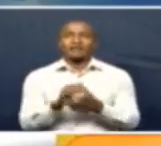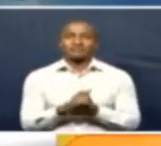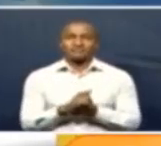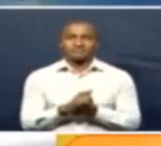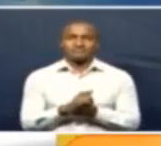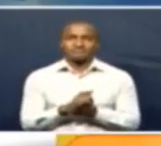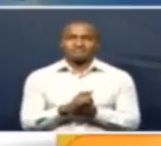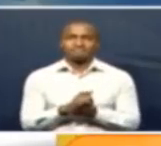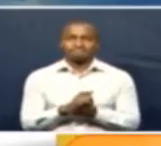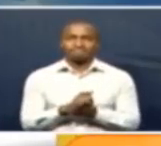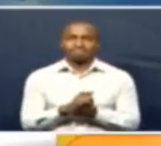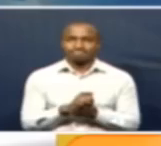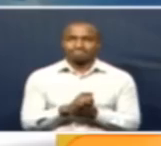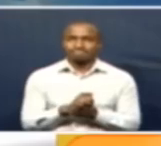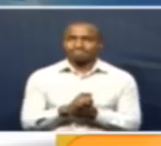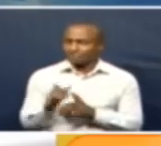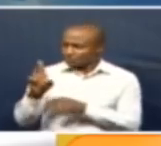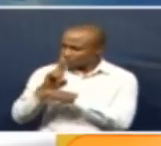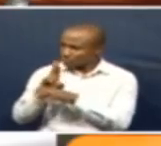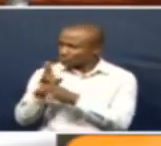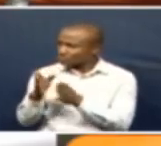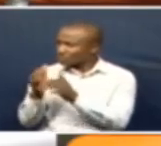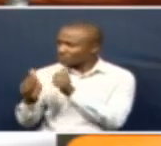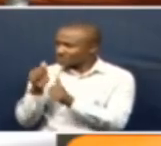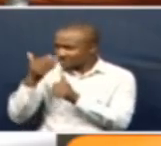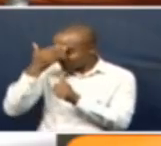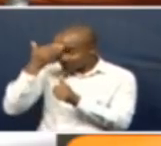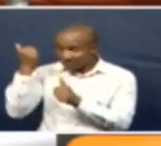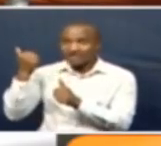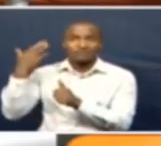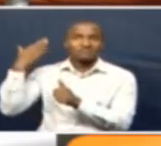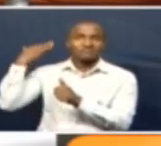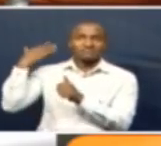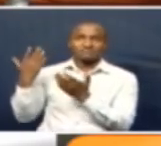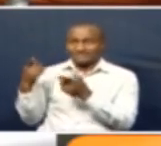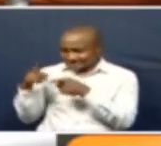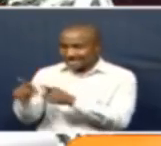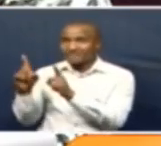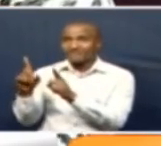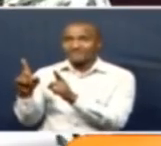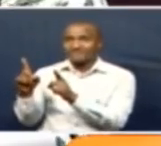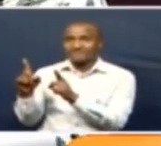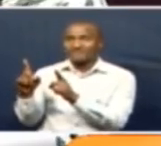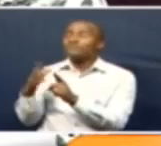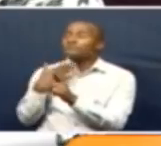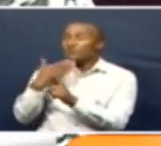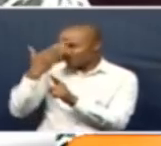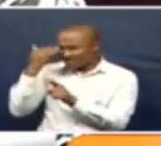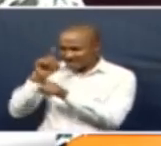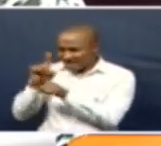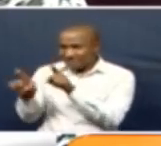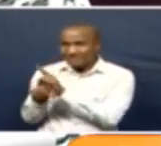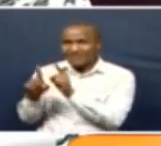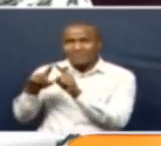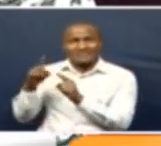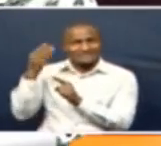unapata wamechange. Na unatumia njia gani kusahau yaliyopita? Labda we mwenyewe unataka sana kusahau. Lakini kuna